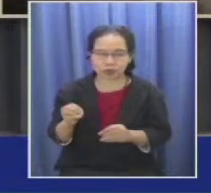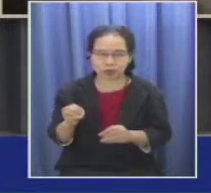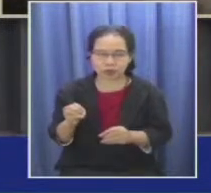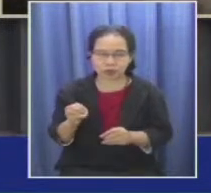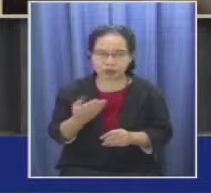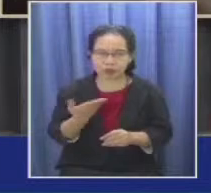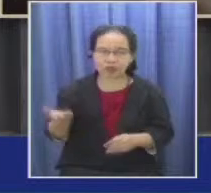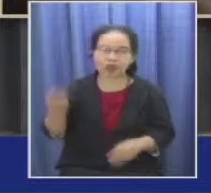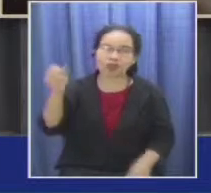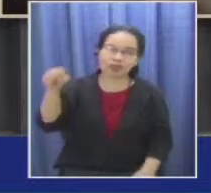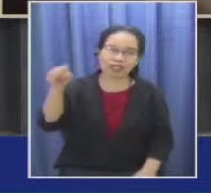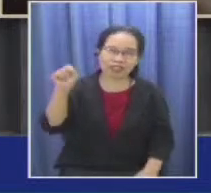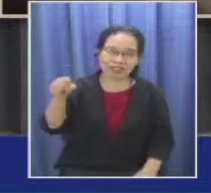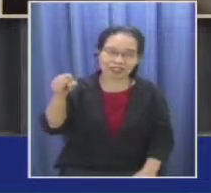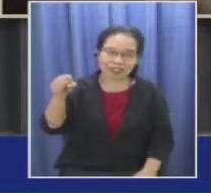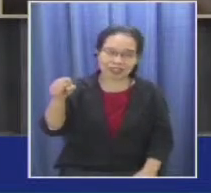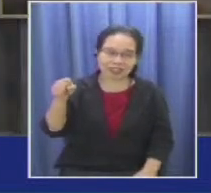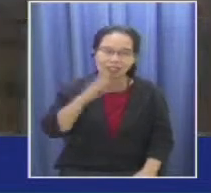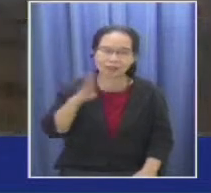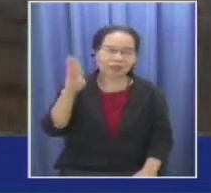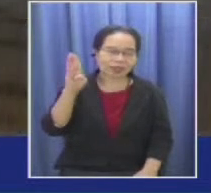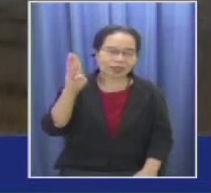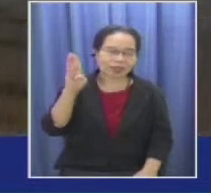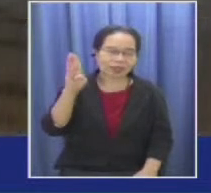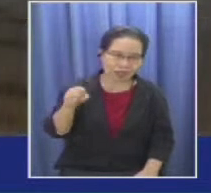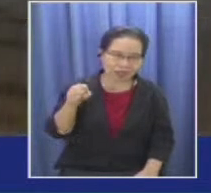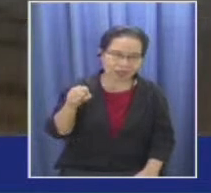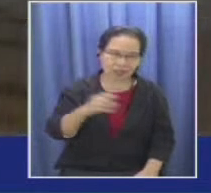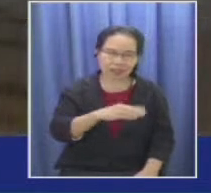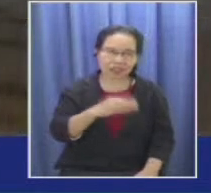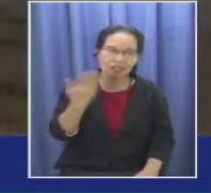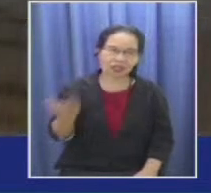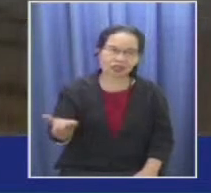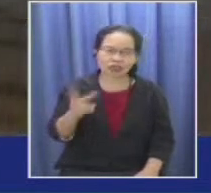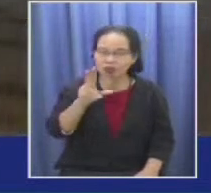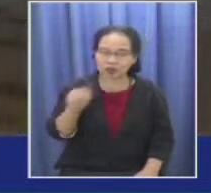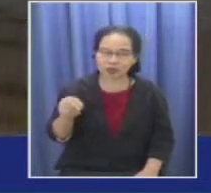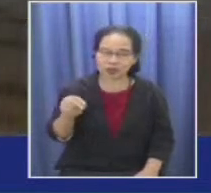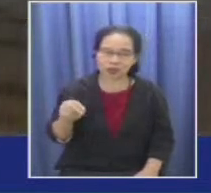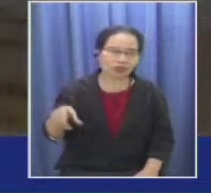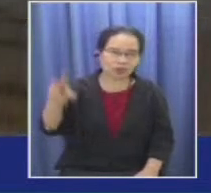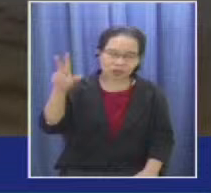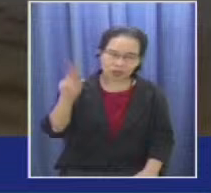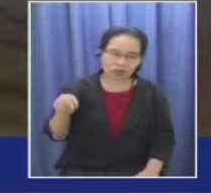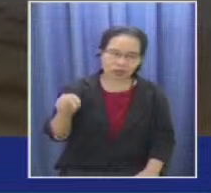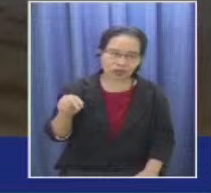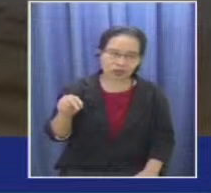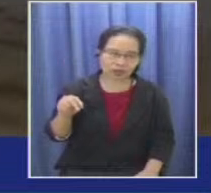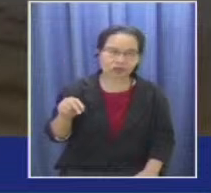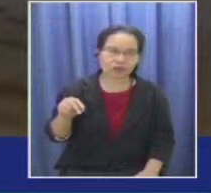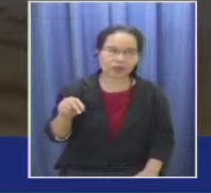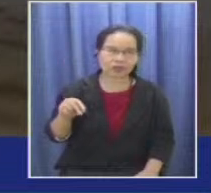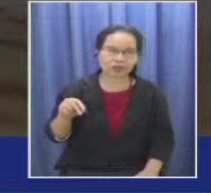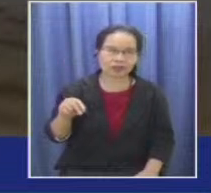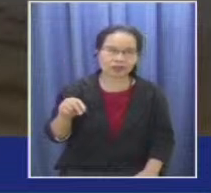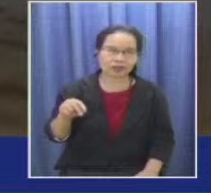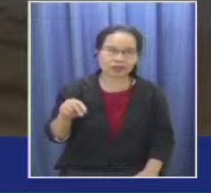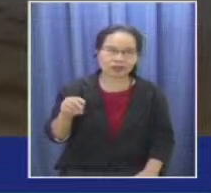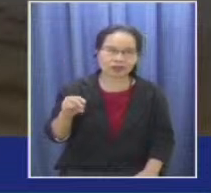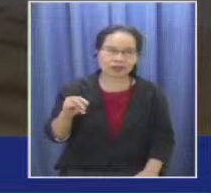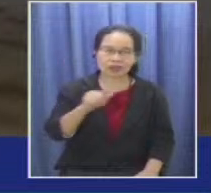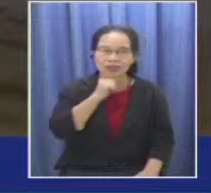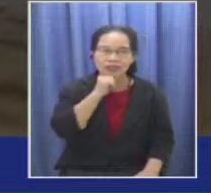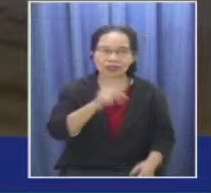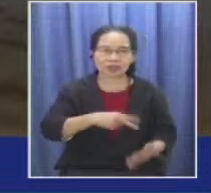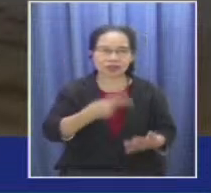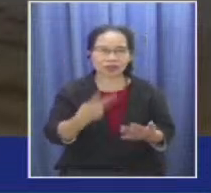ya adom a October bosome da ye wi. Say nyankopon ya adom a afi ye wi. So wo ka sa di